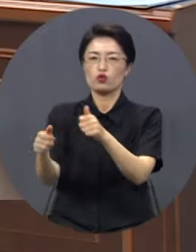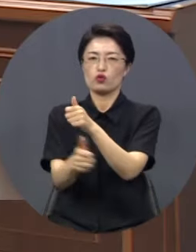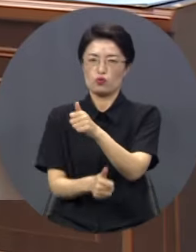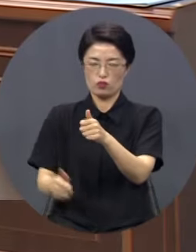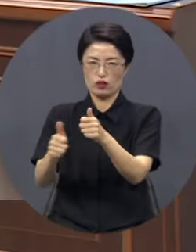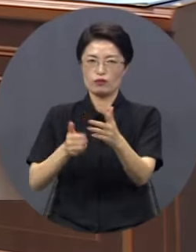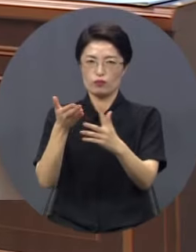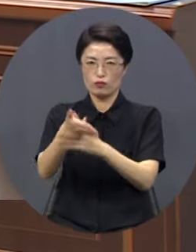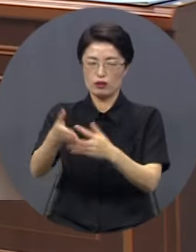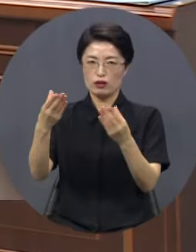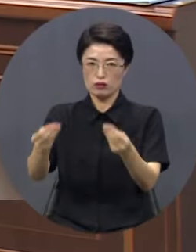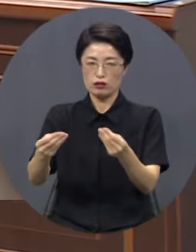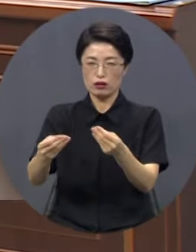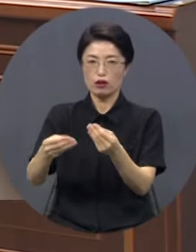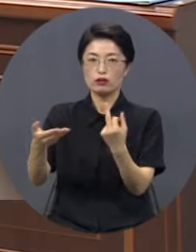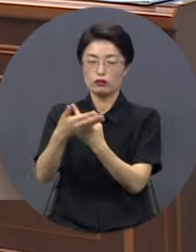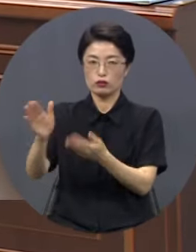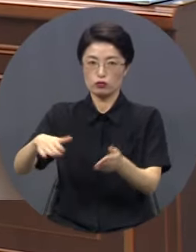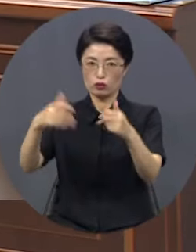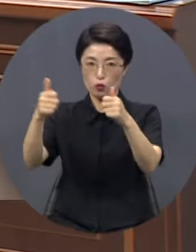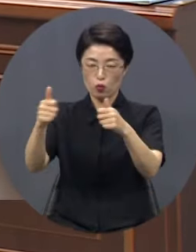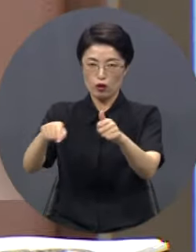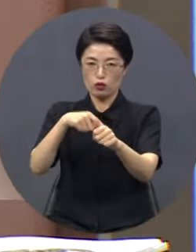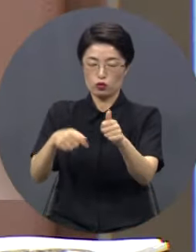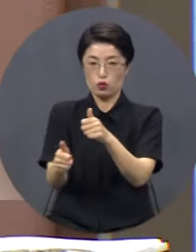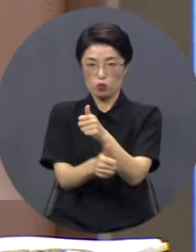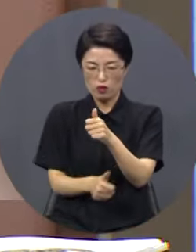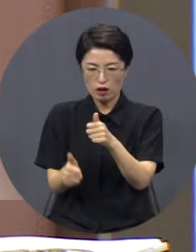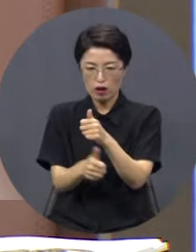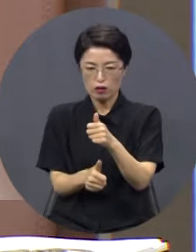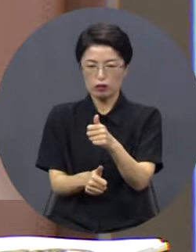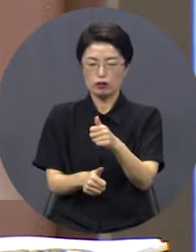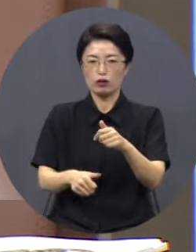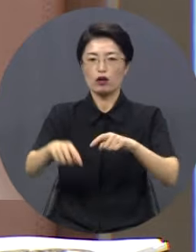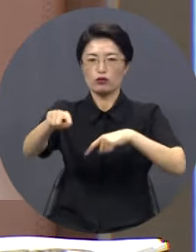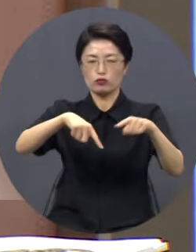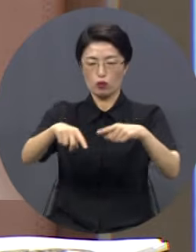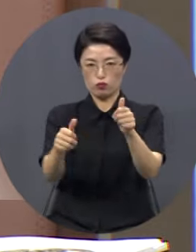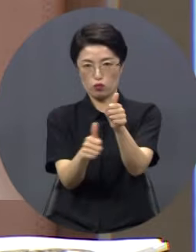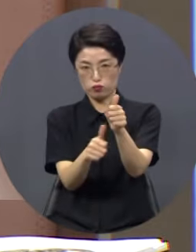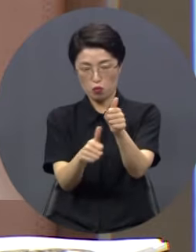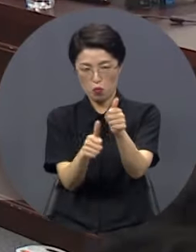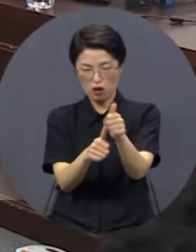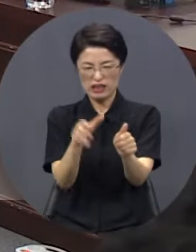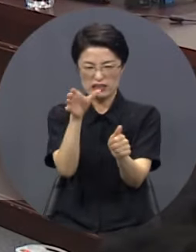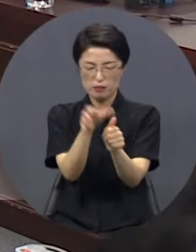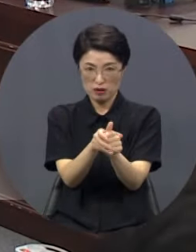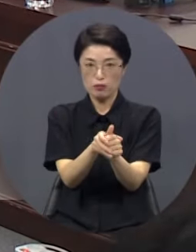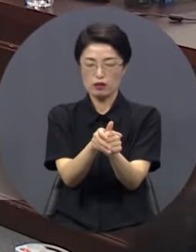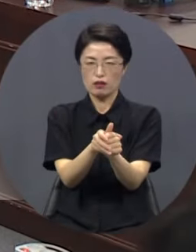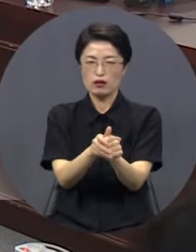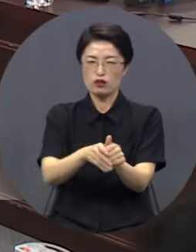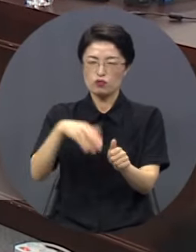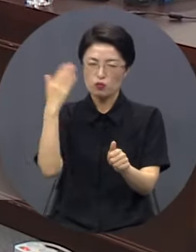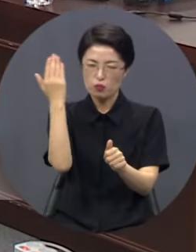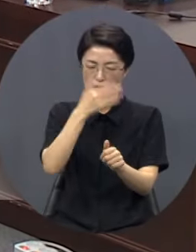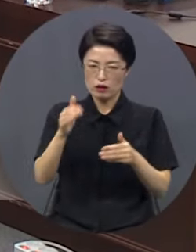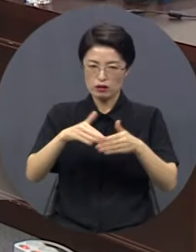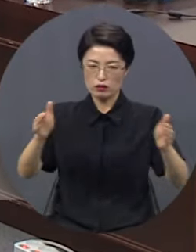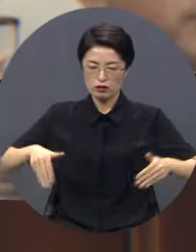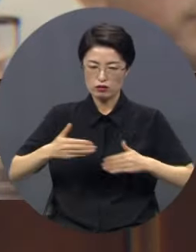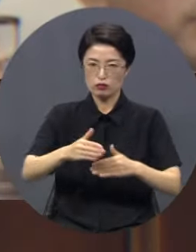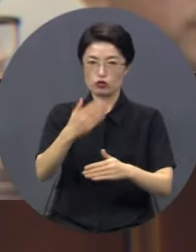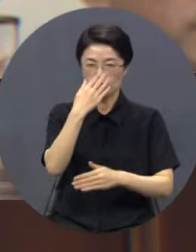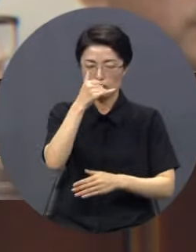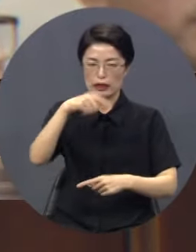제주도회 교육위원회는 정무부 교육감 이이 투명하고 객관적으로 이루어질 수 있도록 청회